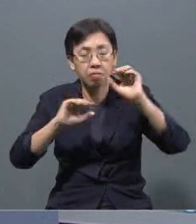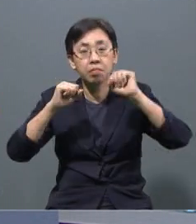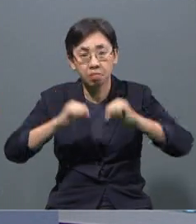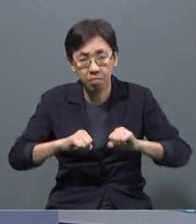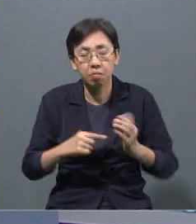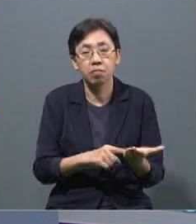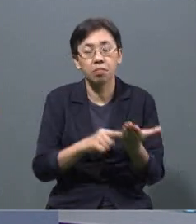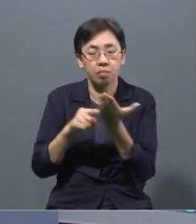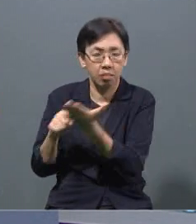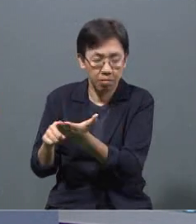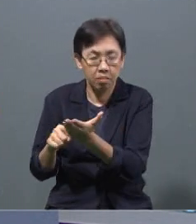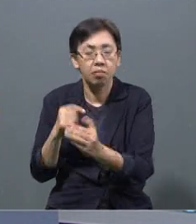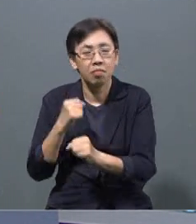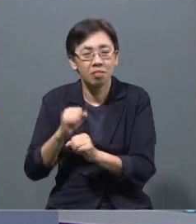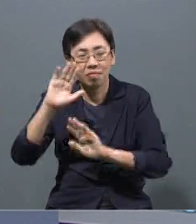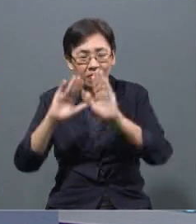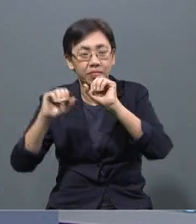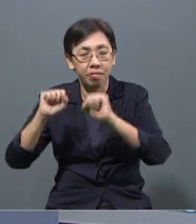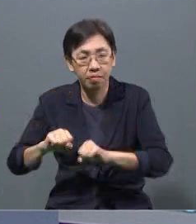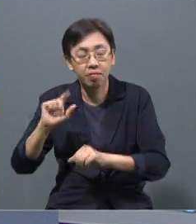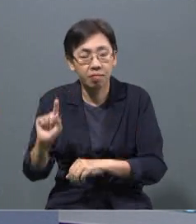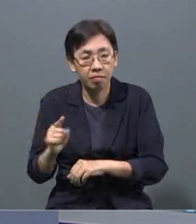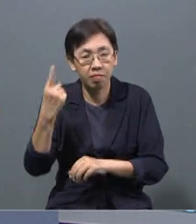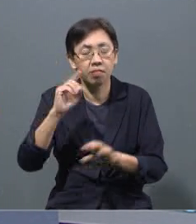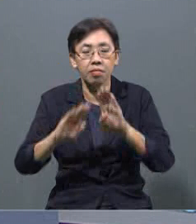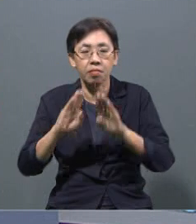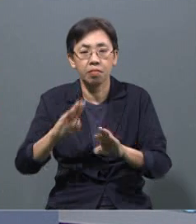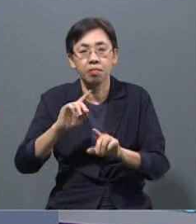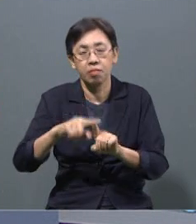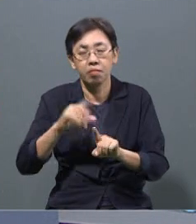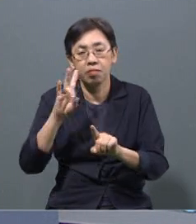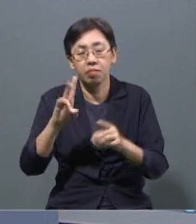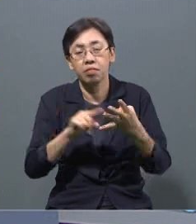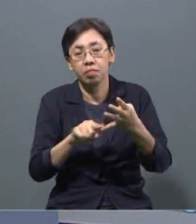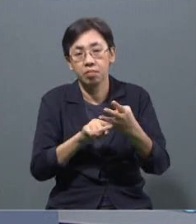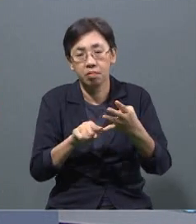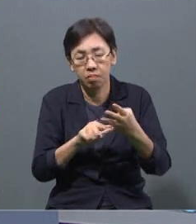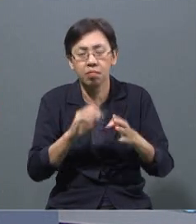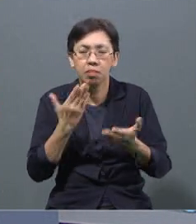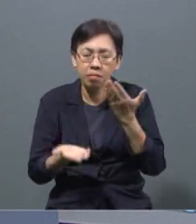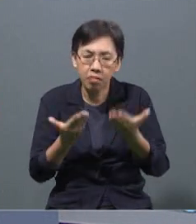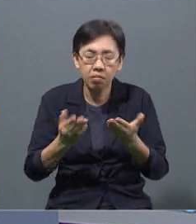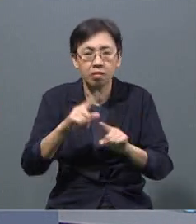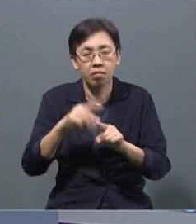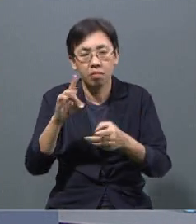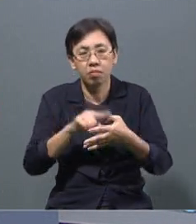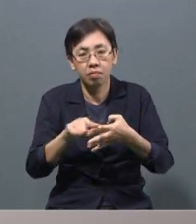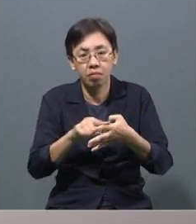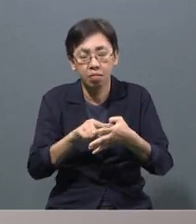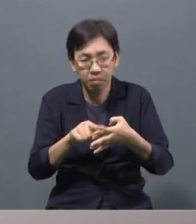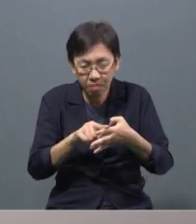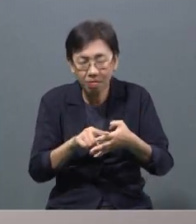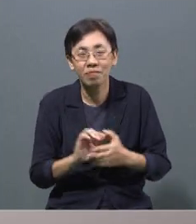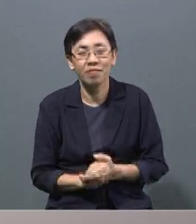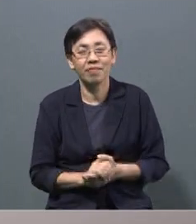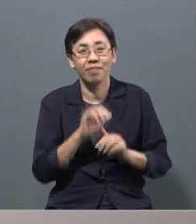ค่ะแล้วก็เดินหน้าทำประชามติครั้งแรกช่วงประมาณปลายเดือนกรกฎาคมหรือว่าต้นสิงหาคมไทม์ไลน์จะใกล้เคียงกับการประกาศ